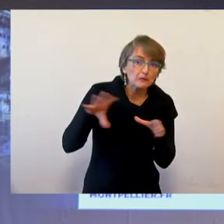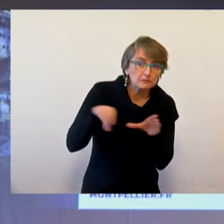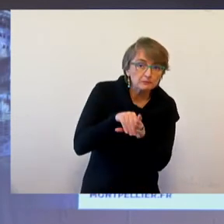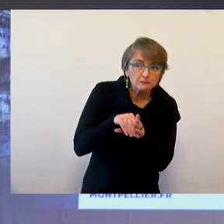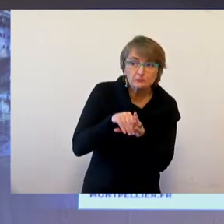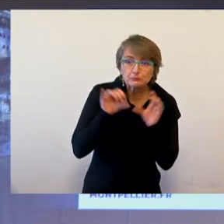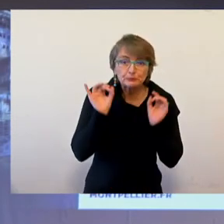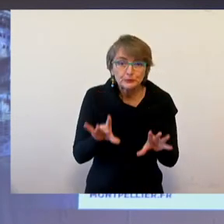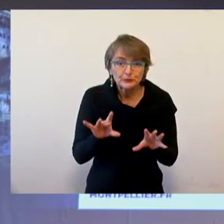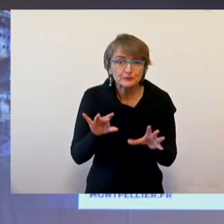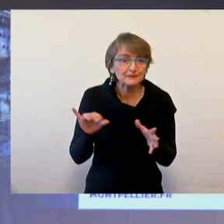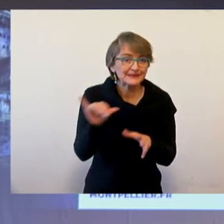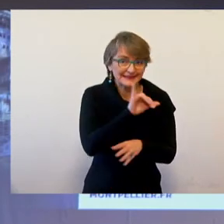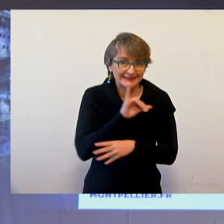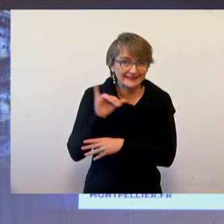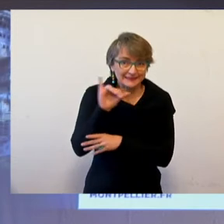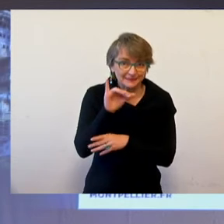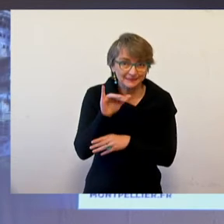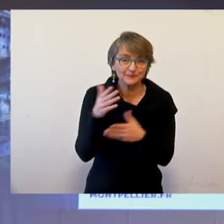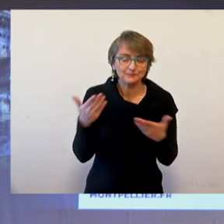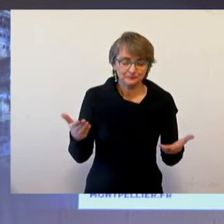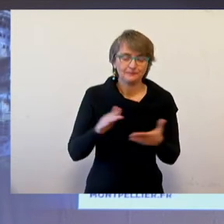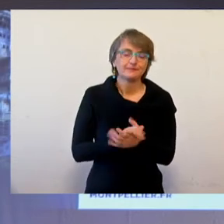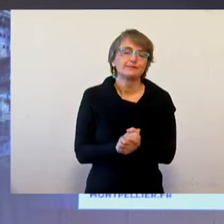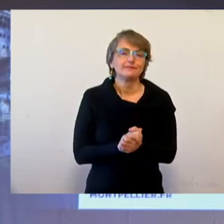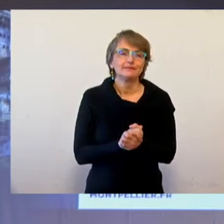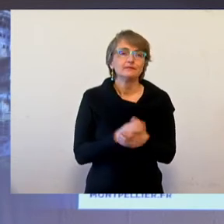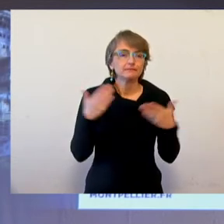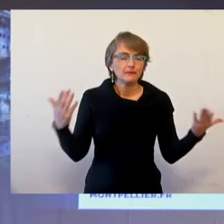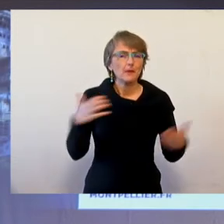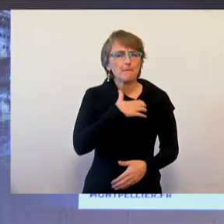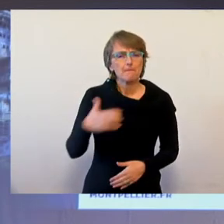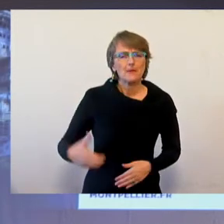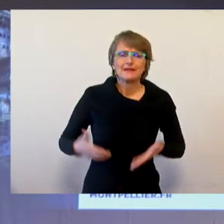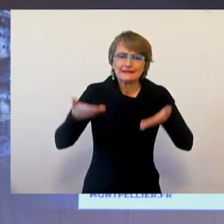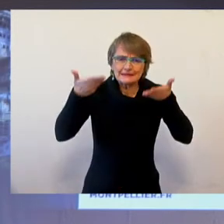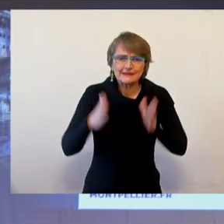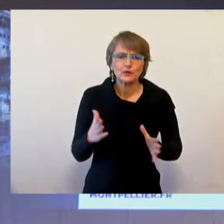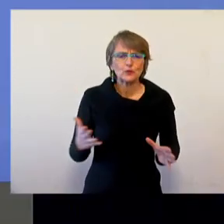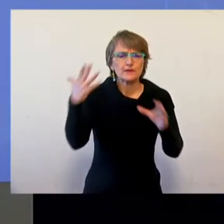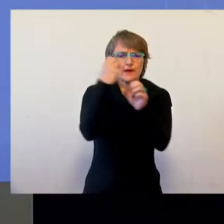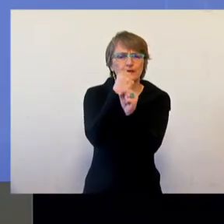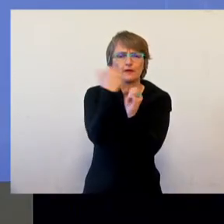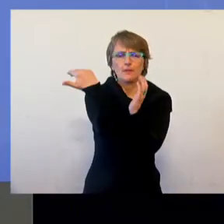vote ? Synthèse des décisions prises par le maire. Je demande de prendre